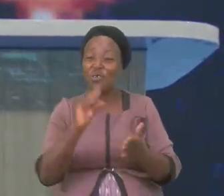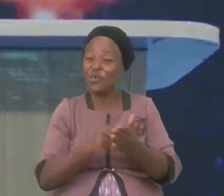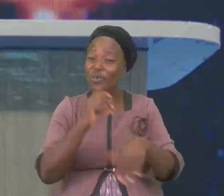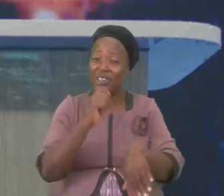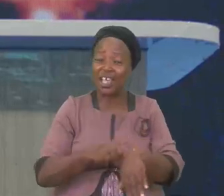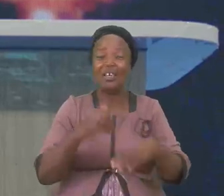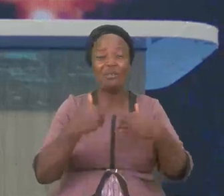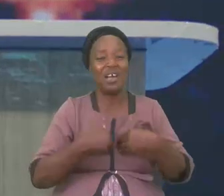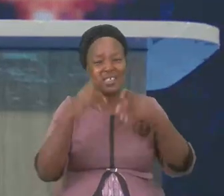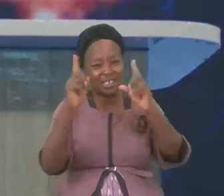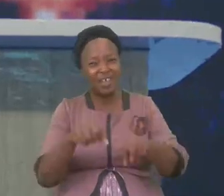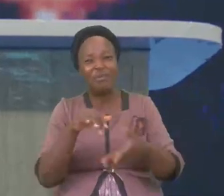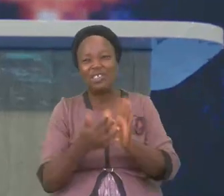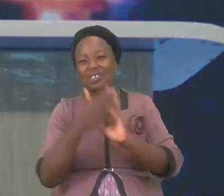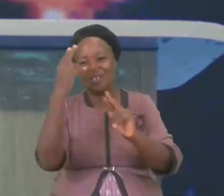Ton heure a sonné.